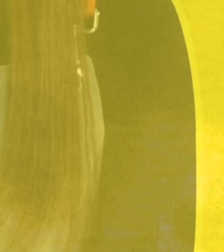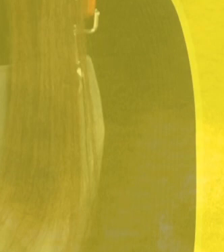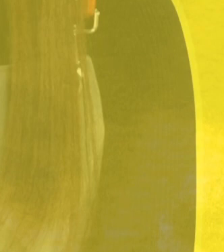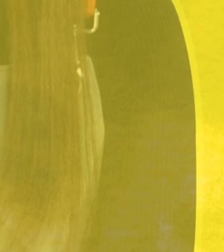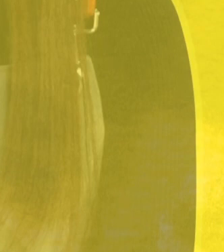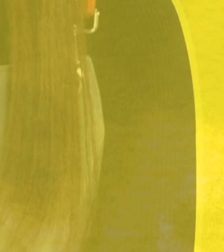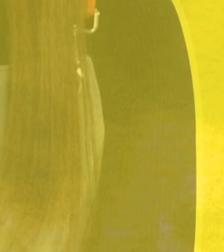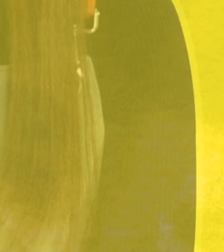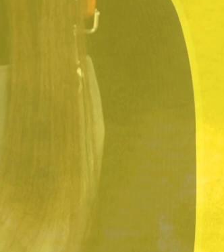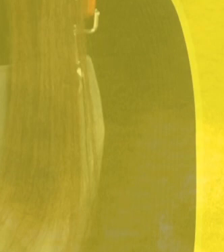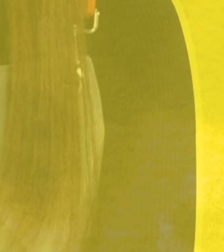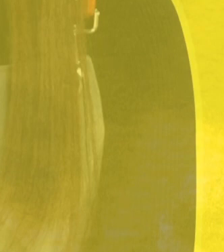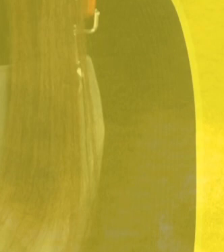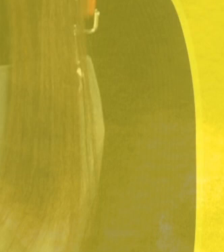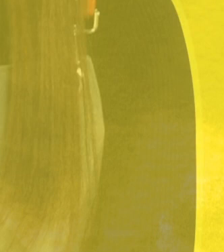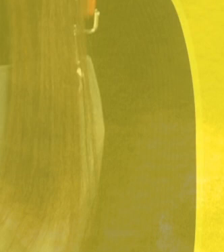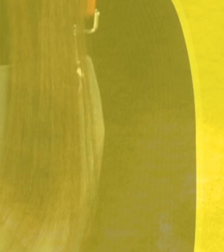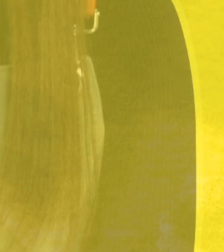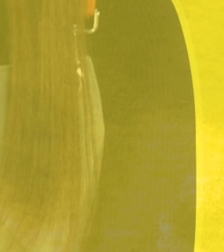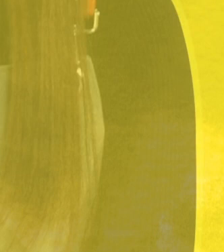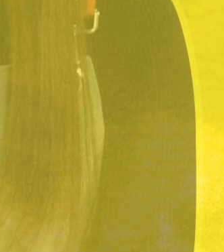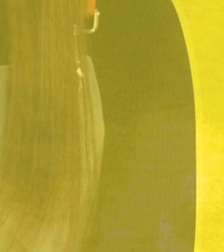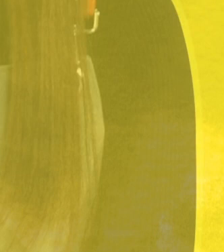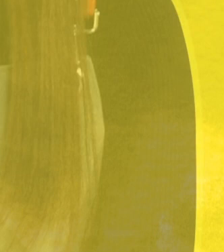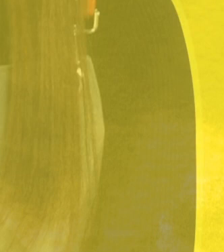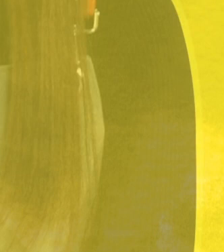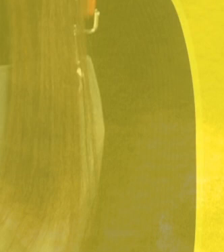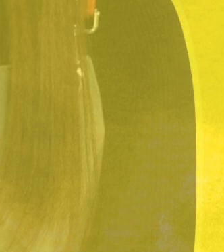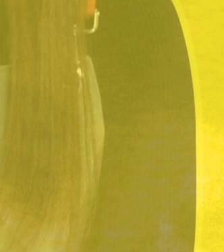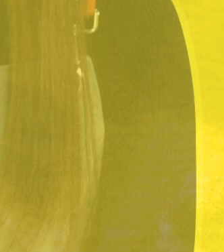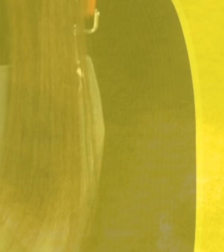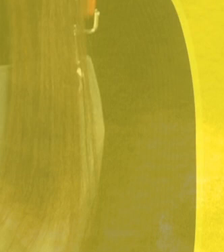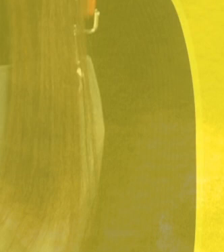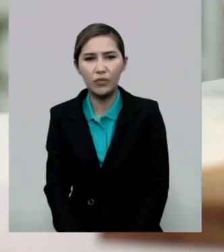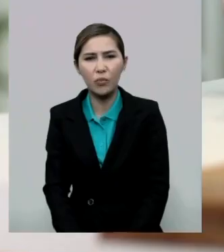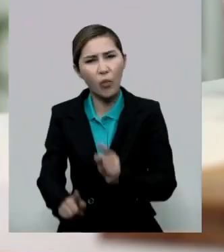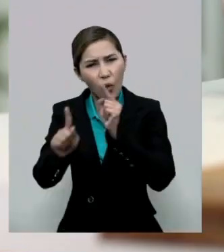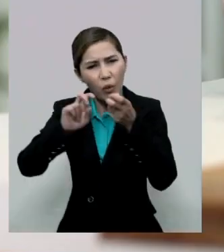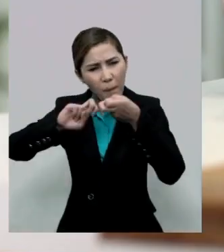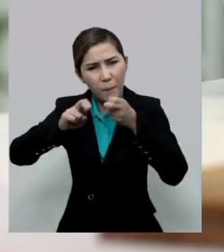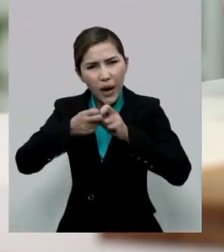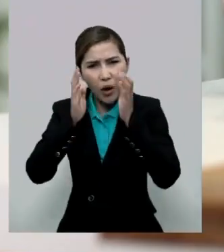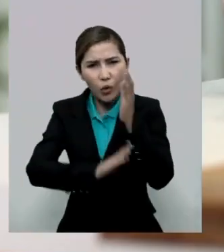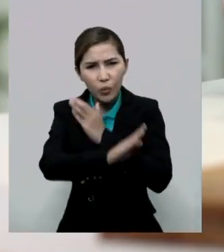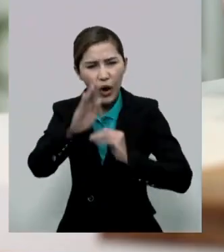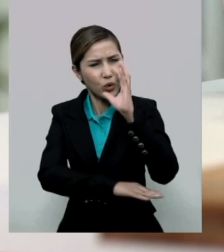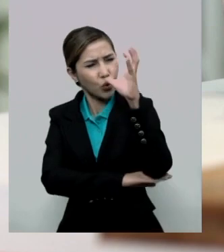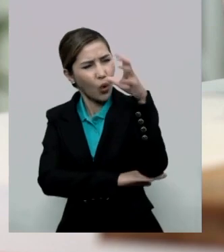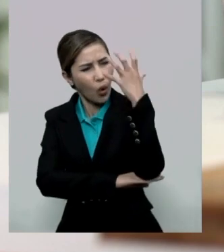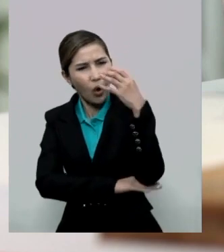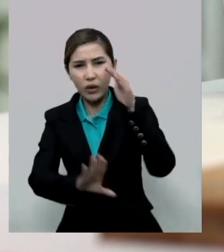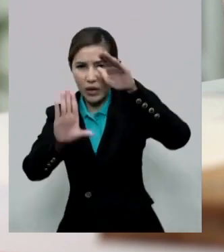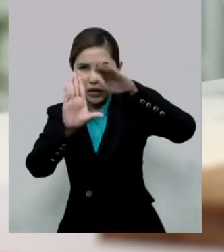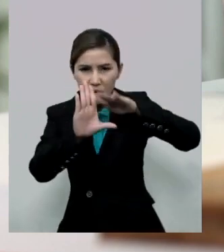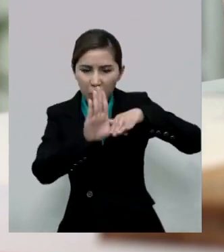กษาข้อมูลว่ามีจริงหรือไม่และมีสถานที่ทำงานที่ชัดเจนหรือไม่ พอพูดถึงปัญหาคนพิการถูกหล